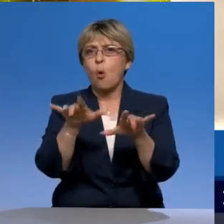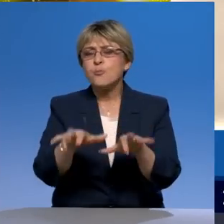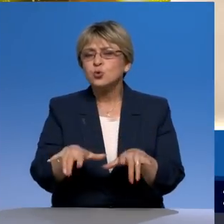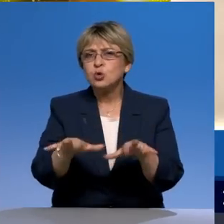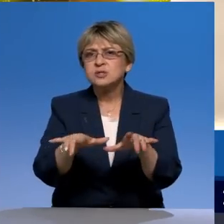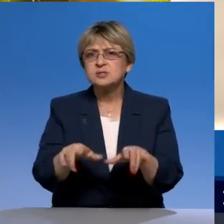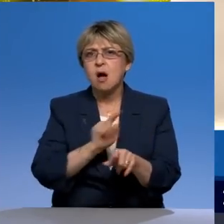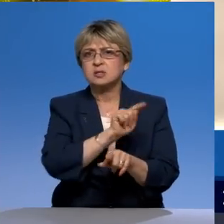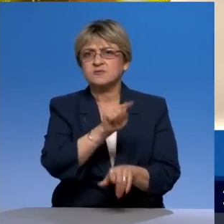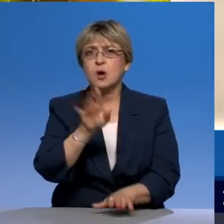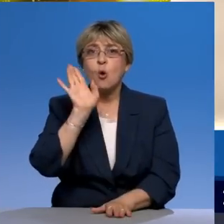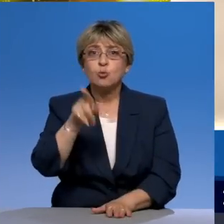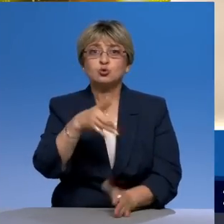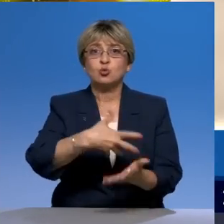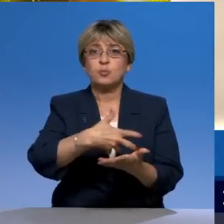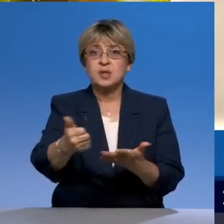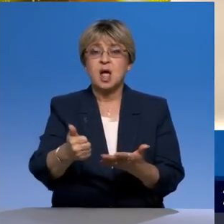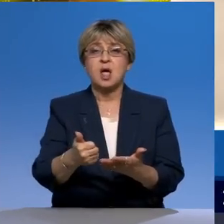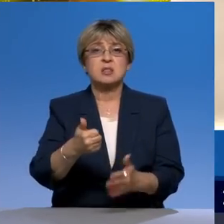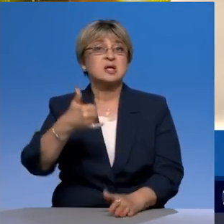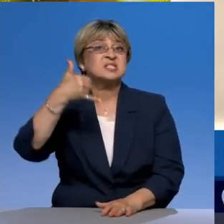И пусть он принимает звонки,